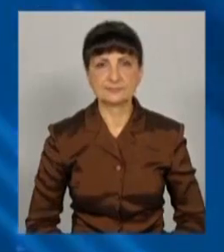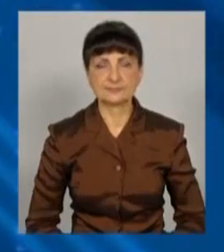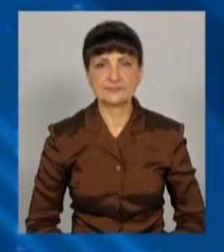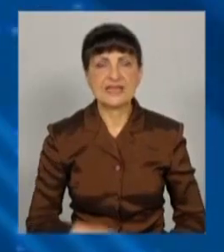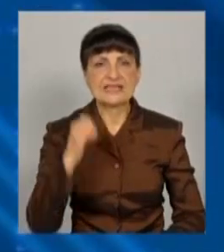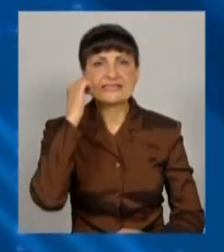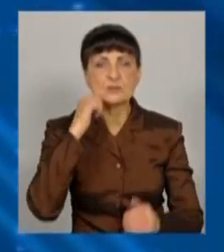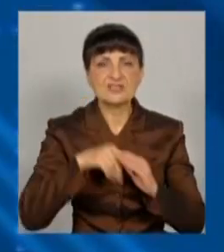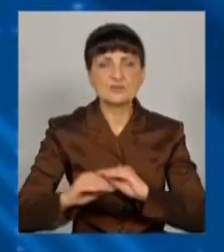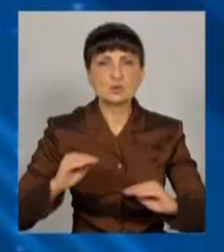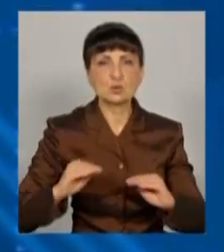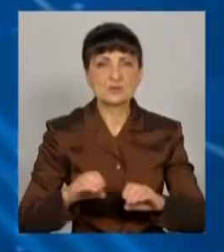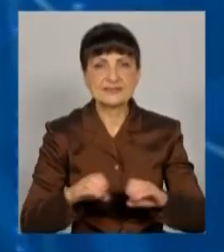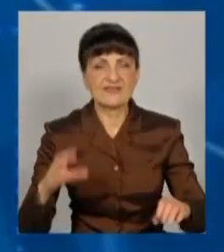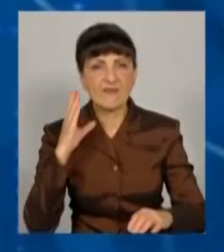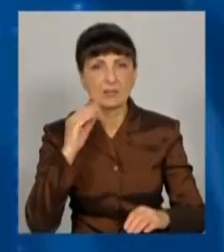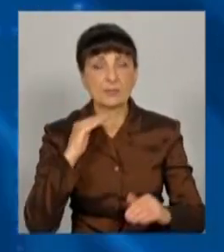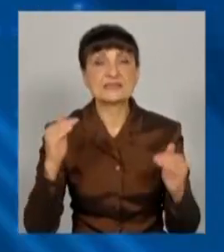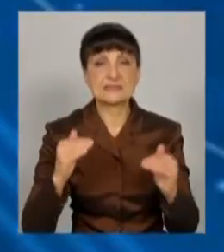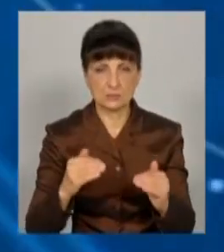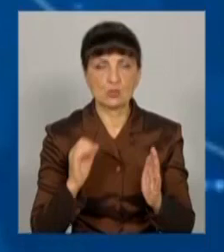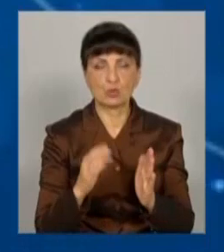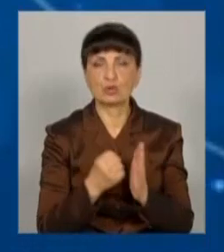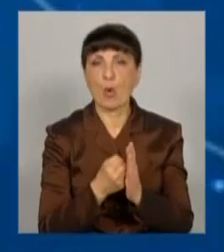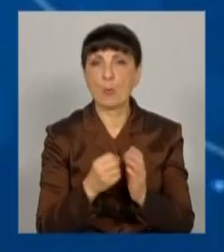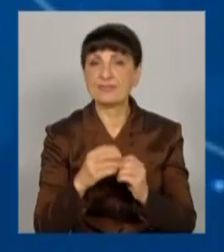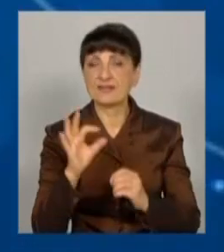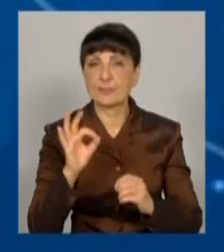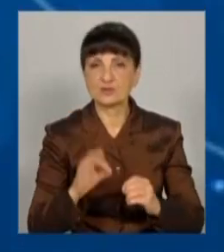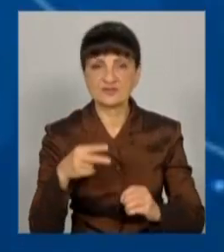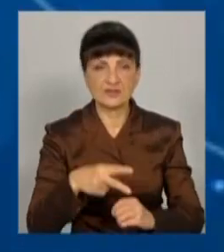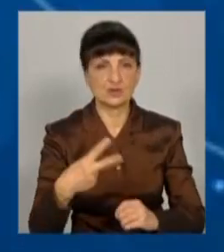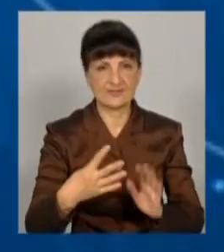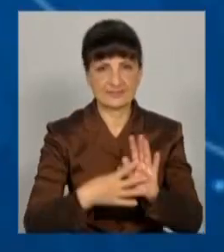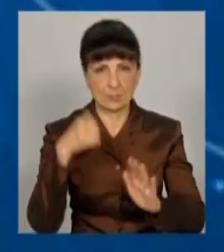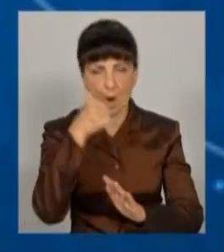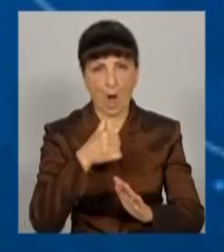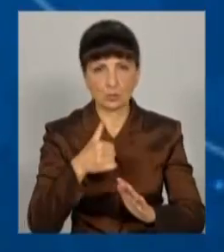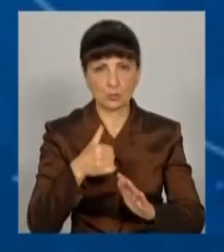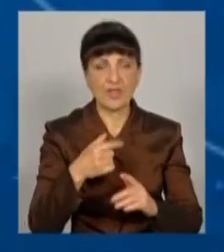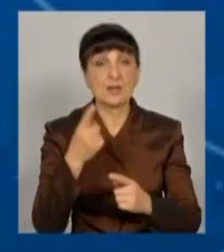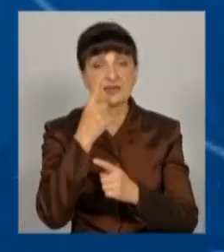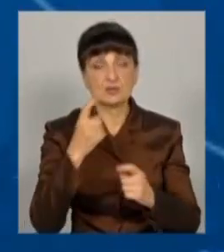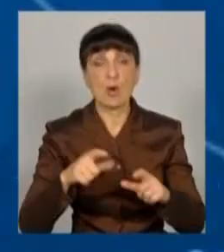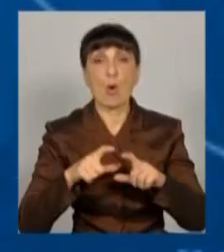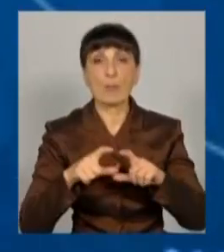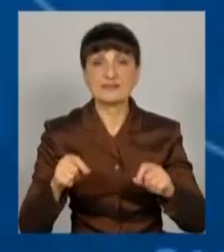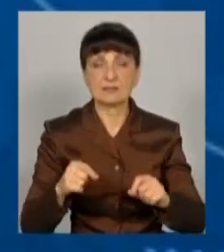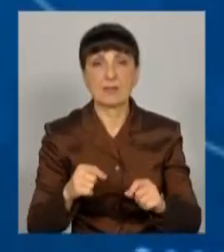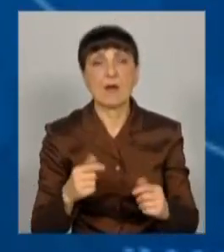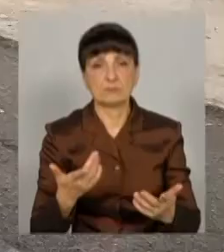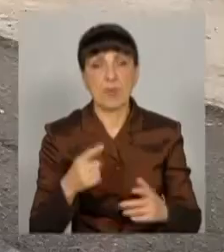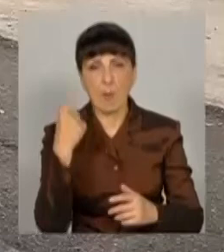Износ инфраструктурных сетей в Алматы снизят до 15% к 2029 году. Об этом сообщили в Комитете